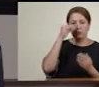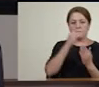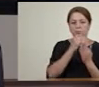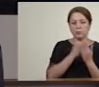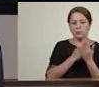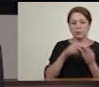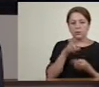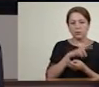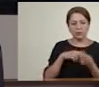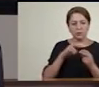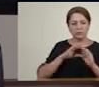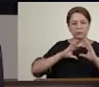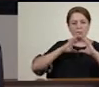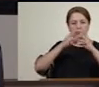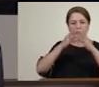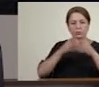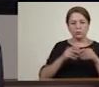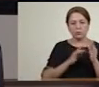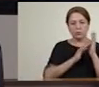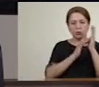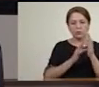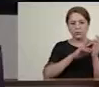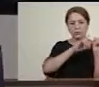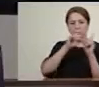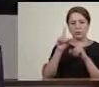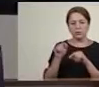butun dunyoni kezishga harakat qiladi.